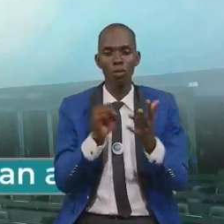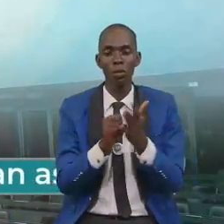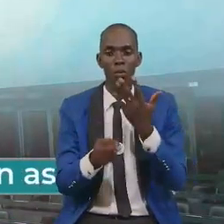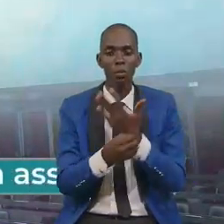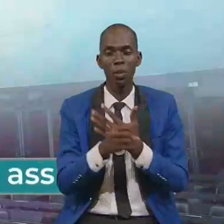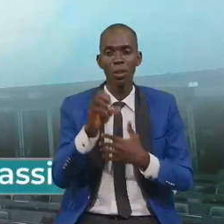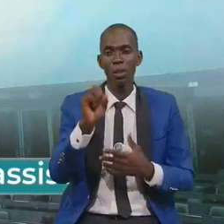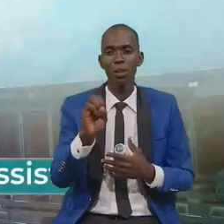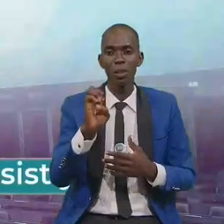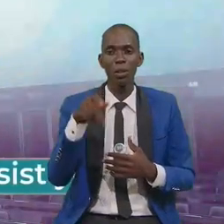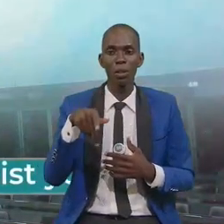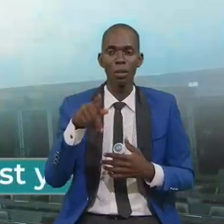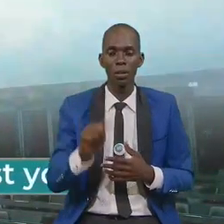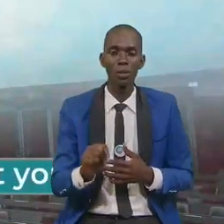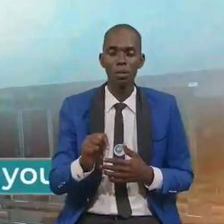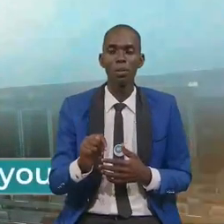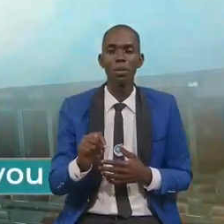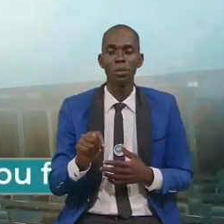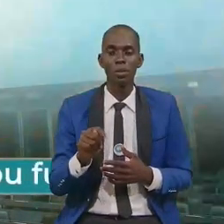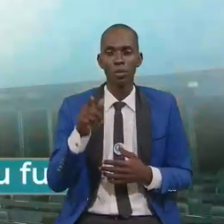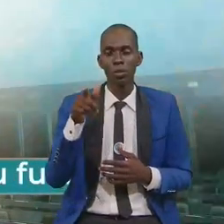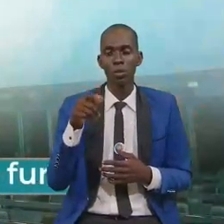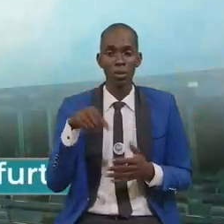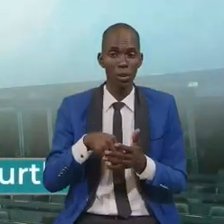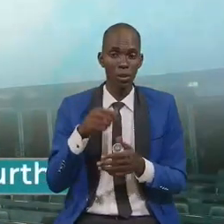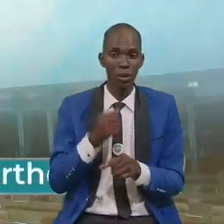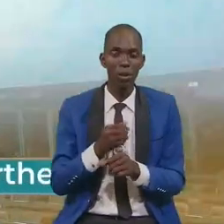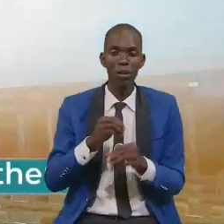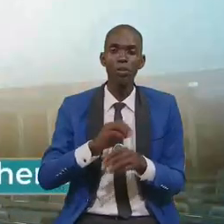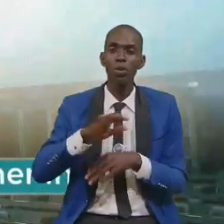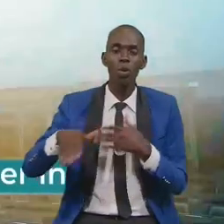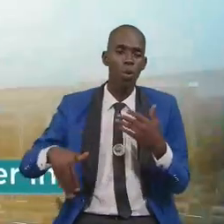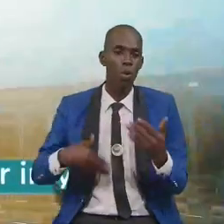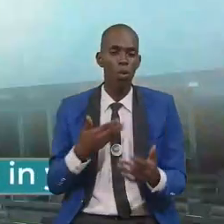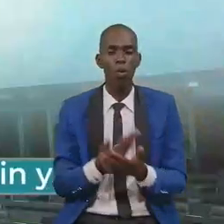dans tous nos toutes nos régions dans nos pays